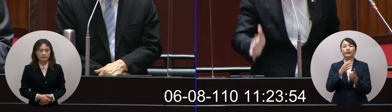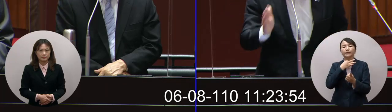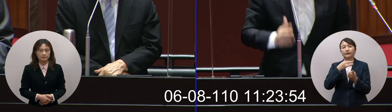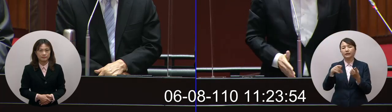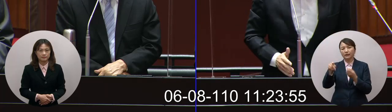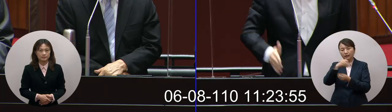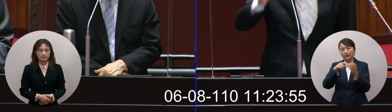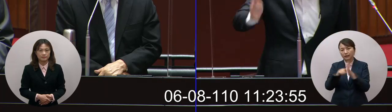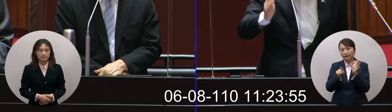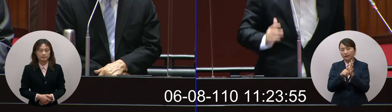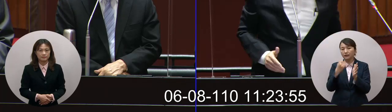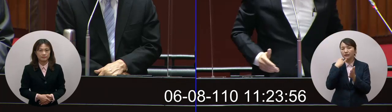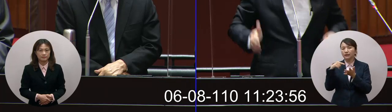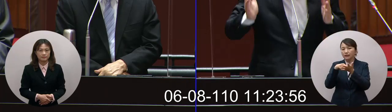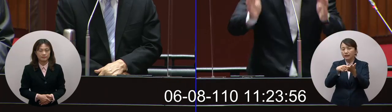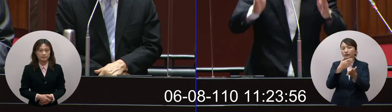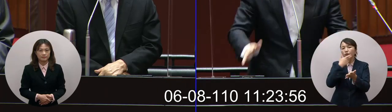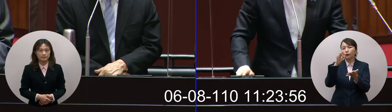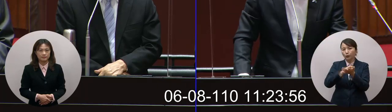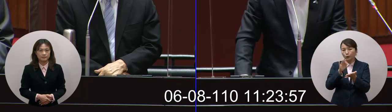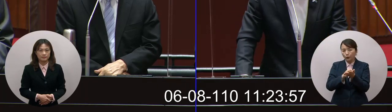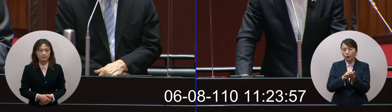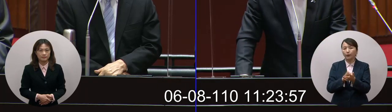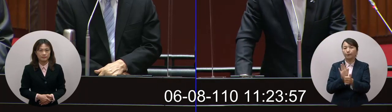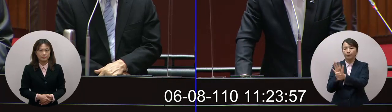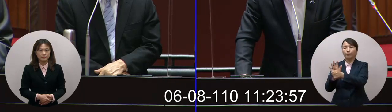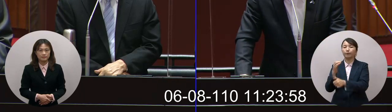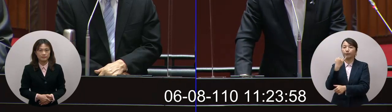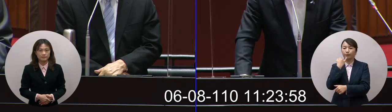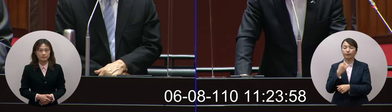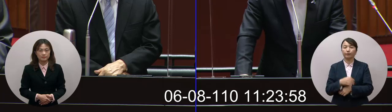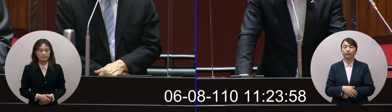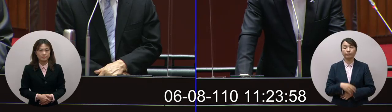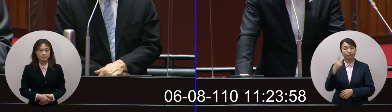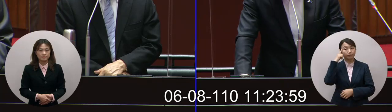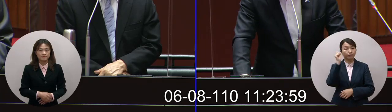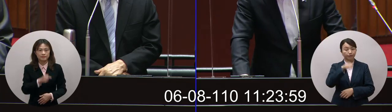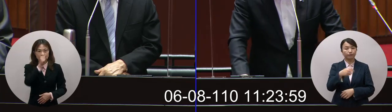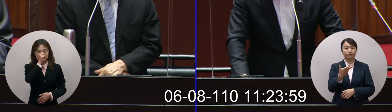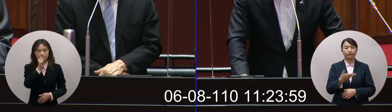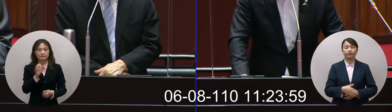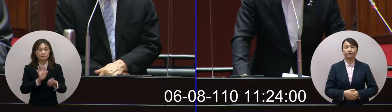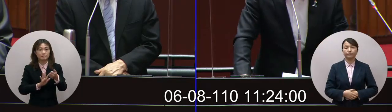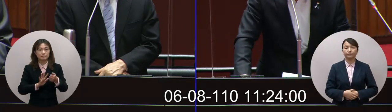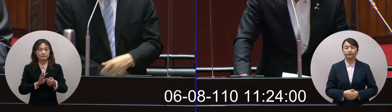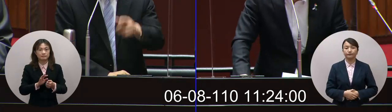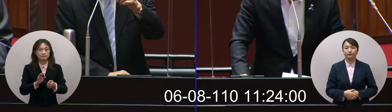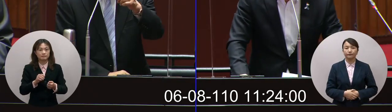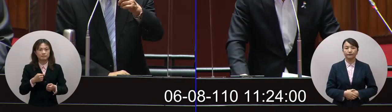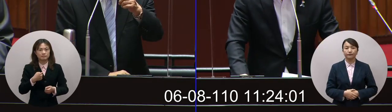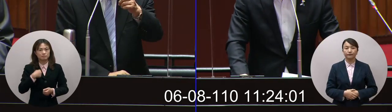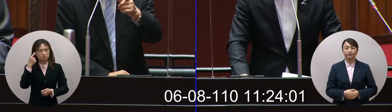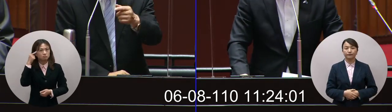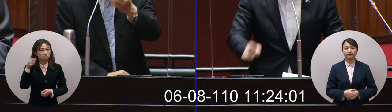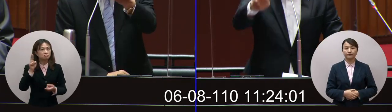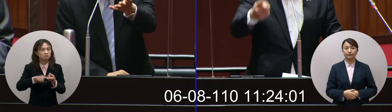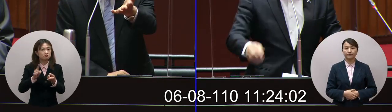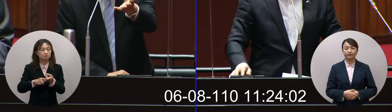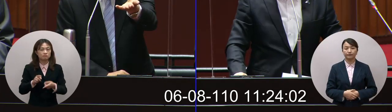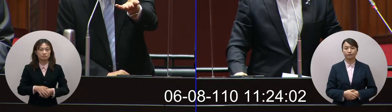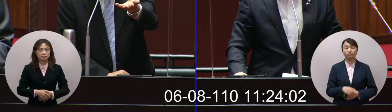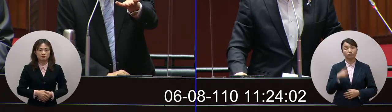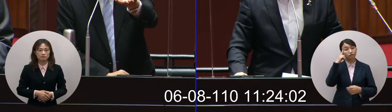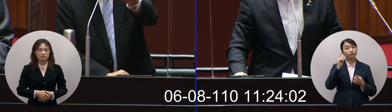候就一起上路，公司协力共同来纾困，有没有这个可能性？院长， 我来个，好，我刚刚安尼有你，那